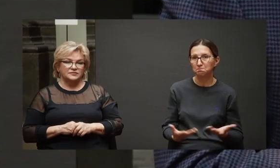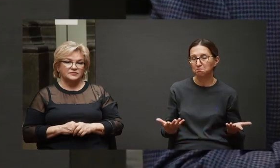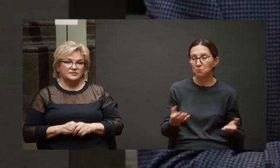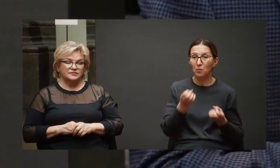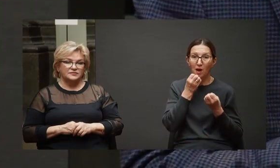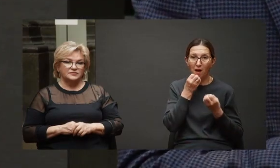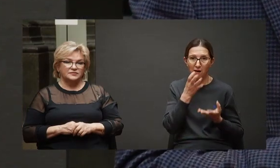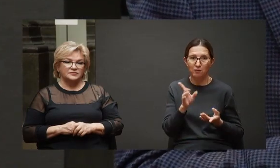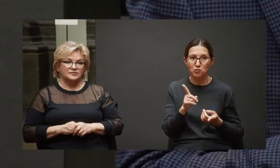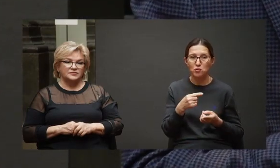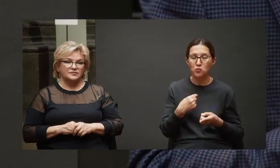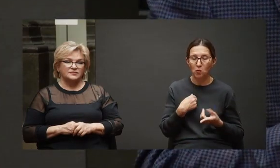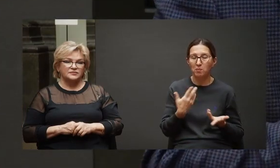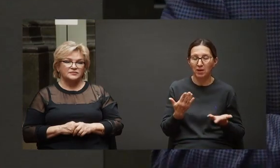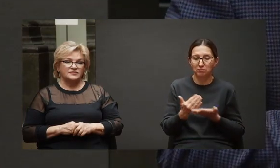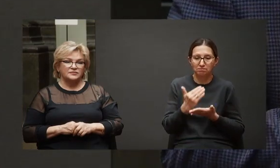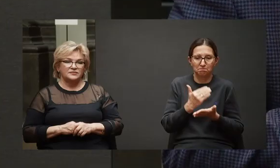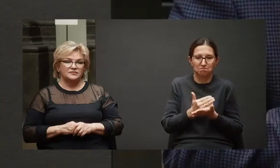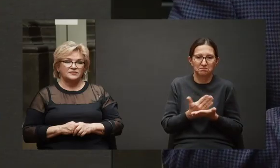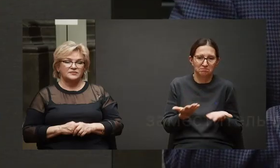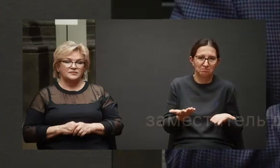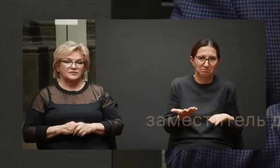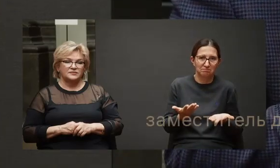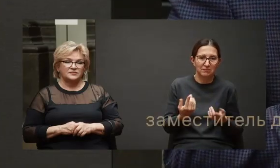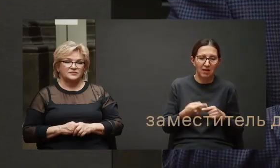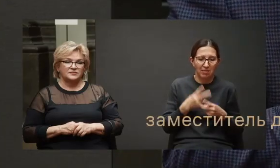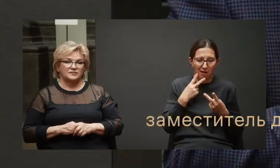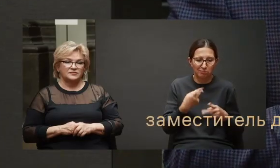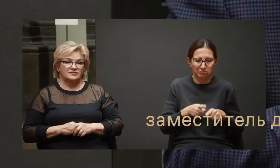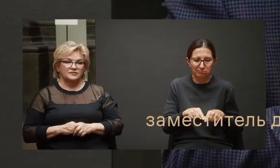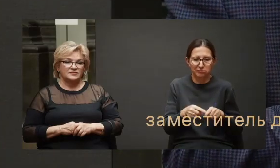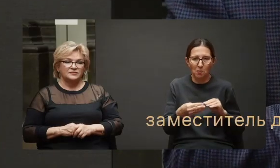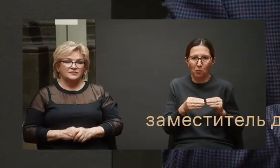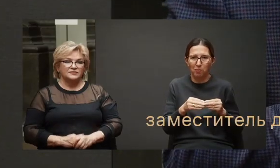Хорошо, что мы вышли, в общем, на эту самую проблему, на